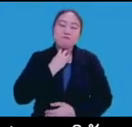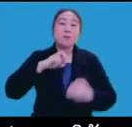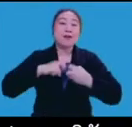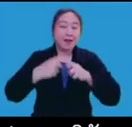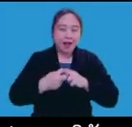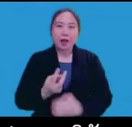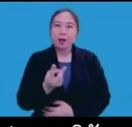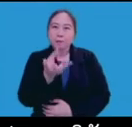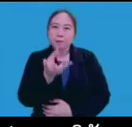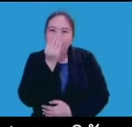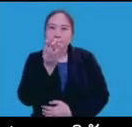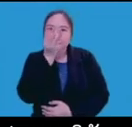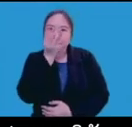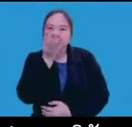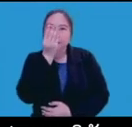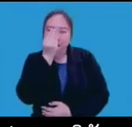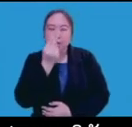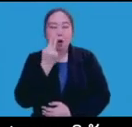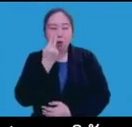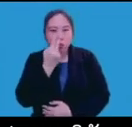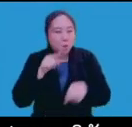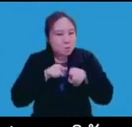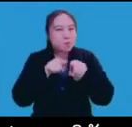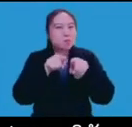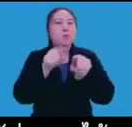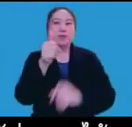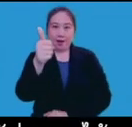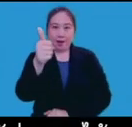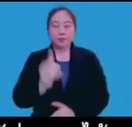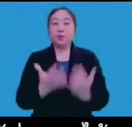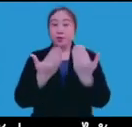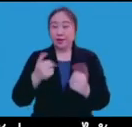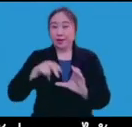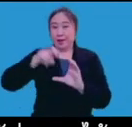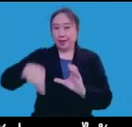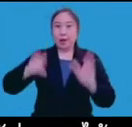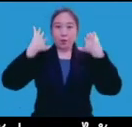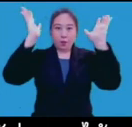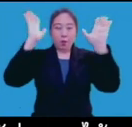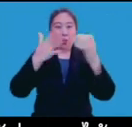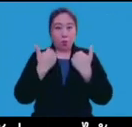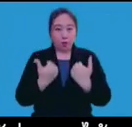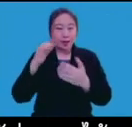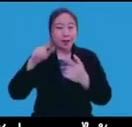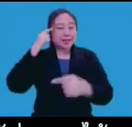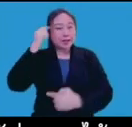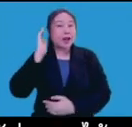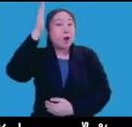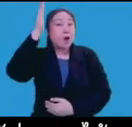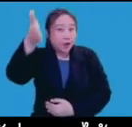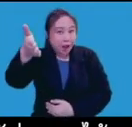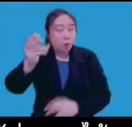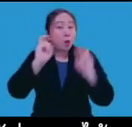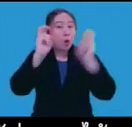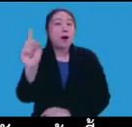พื่อให้รับรู้แล้วก็ได้ทราบไปพร้อมๆกันนะครับสำหรับ Nextech Ace Online Series ตอนถัดไปนะครับ